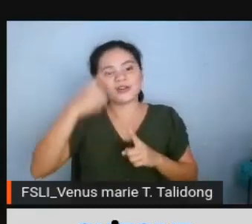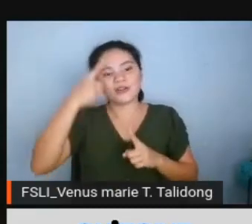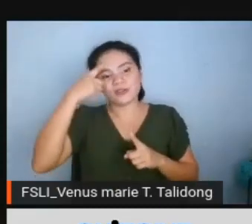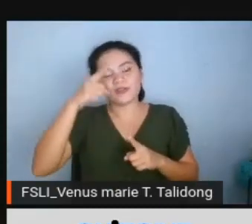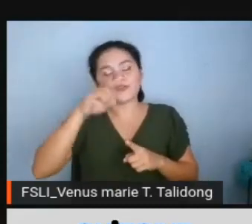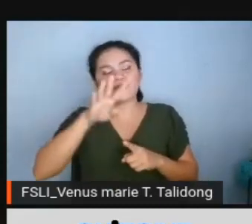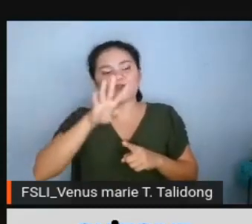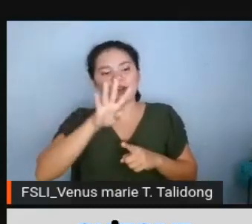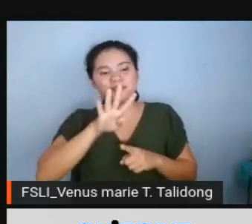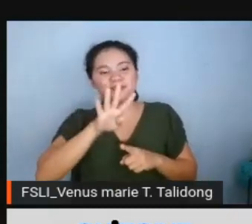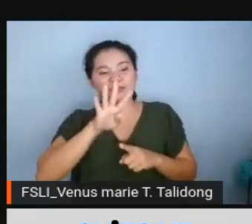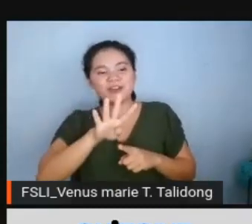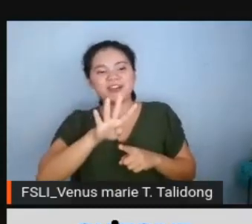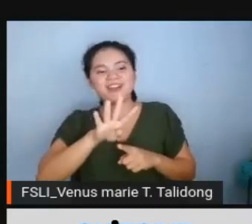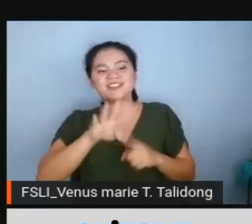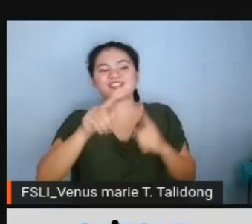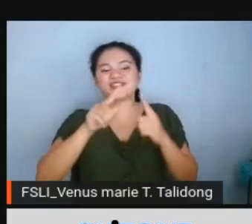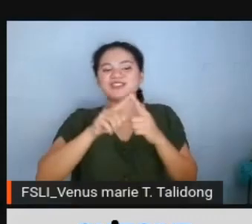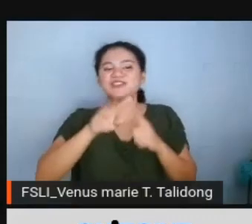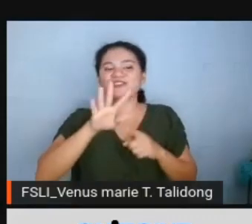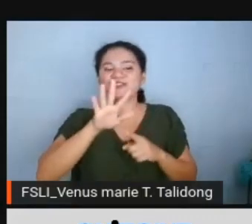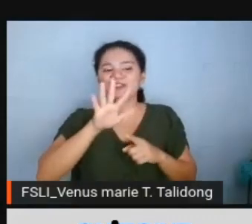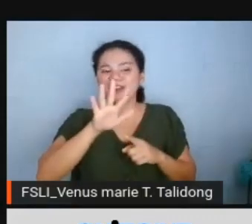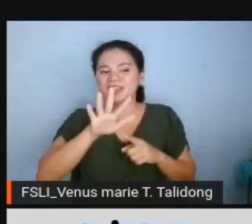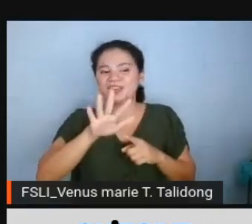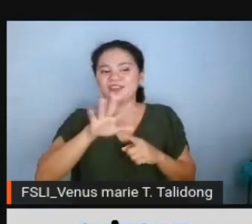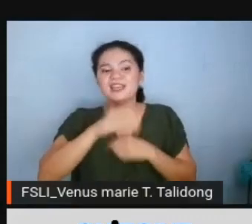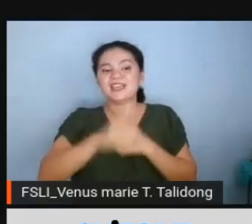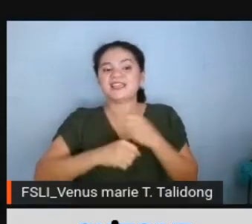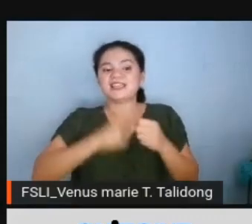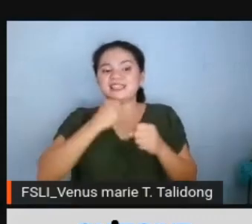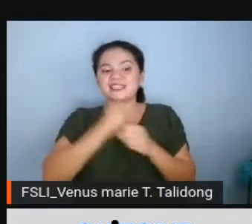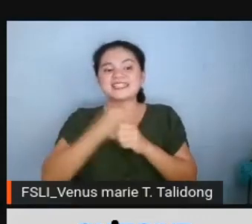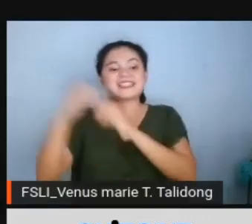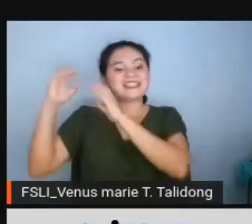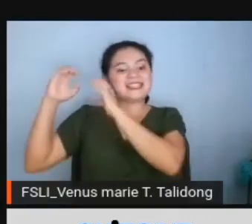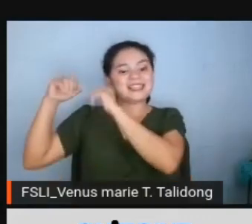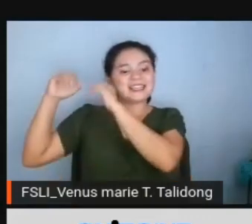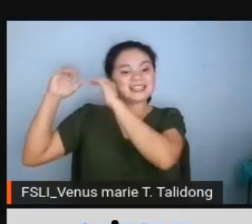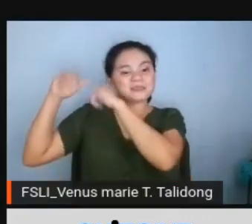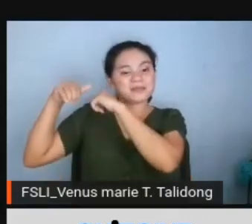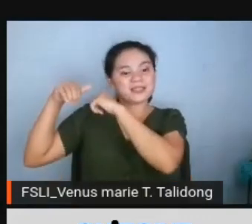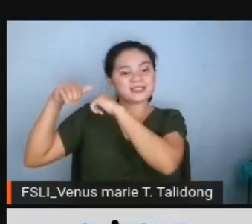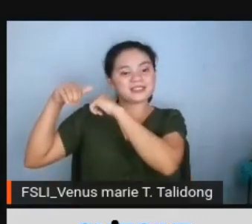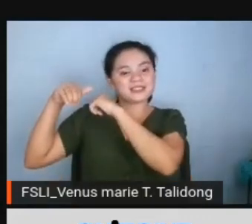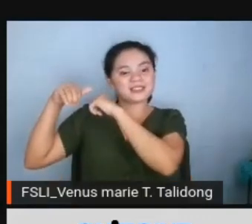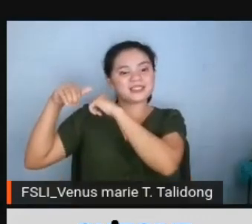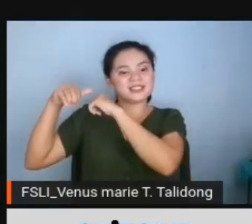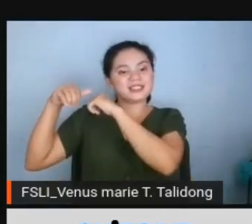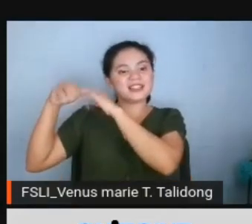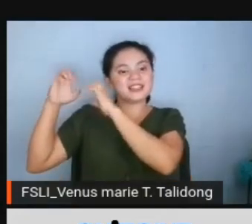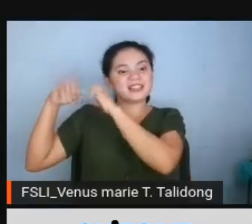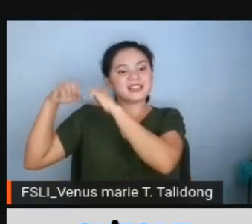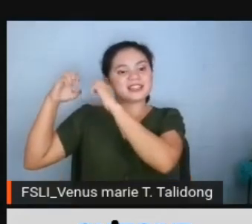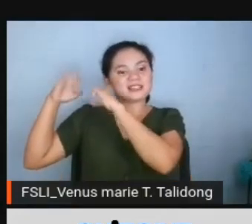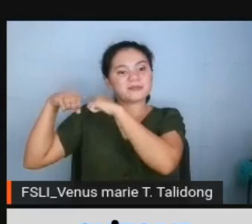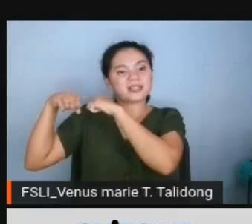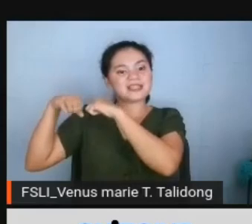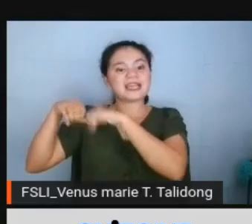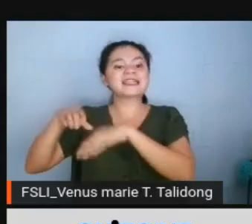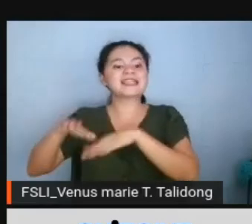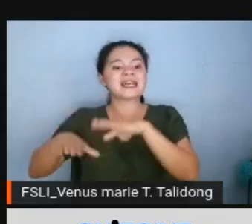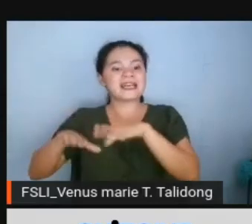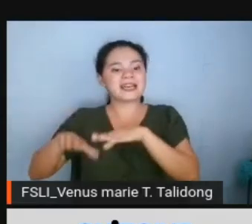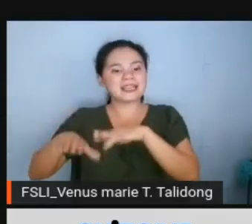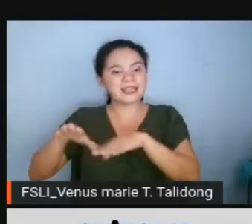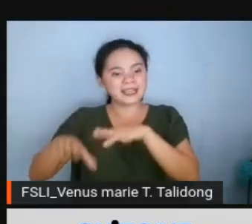4 or 5 years old, dapat expected na at that age, parang 4 or 5 years old, nakakalakad na yung bata.